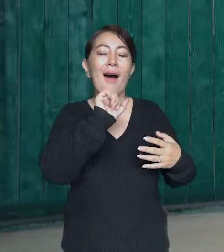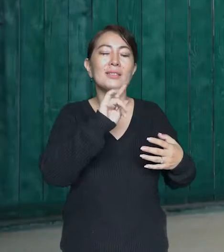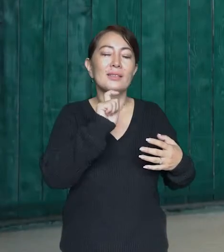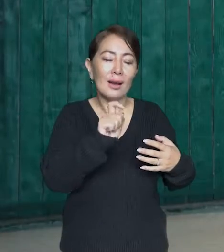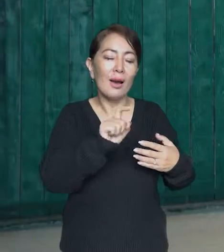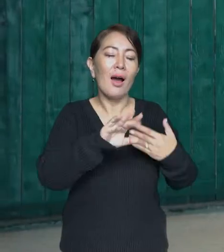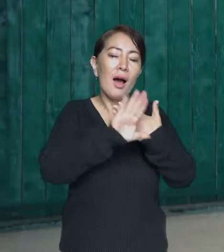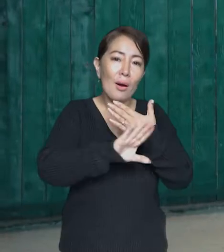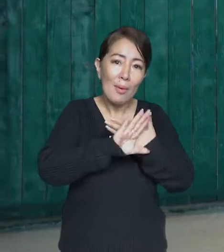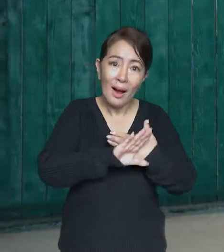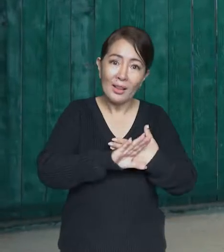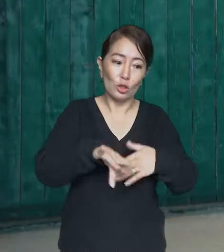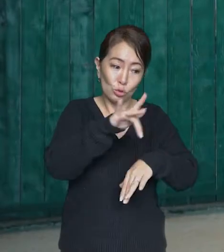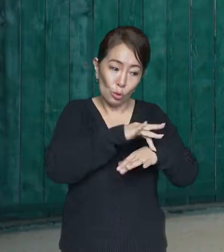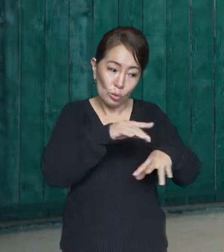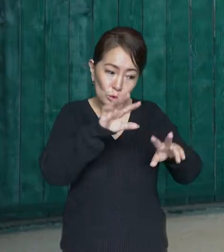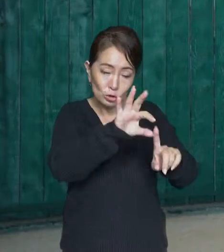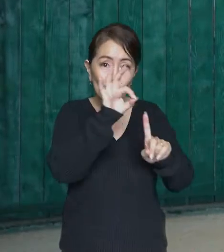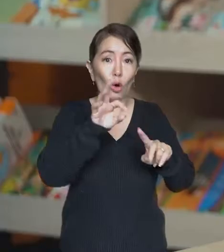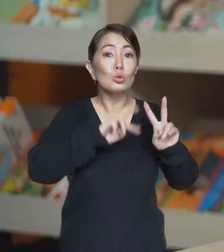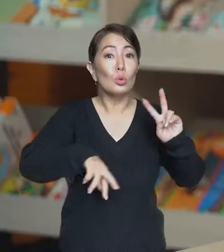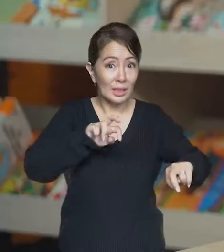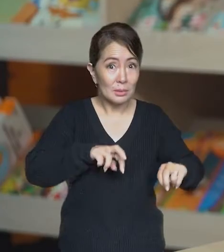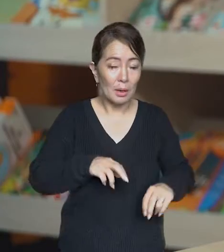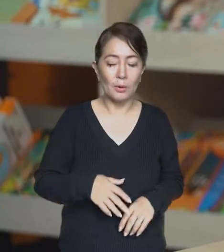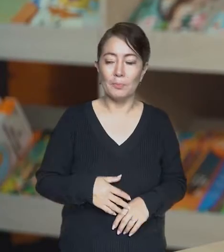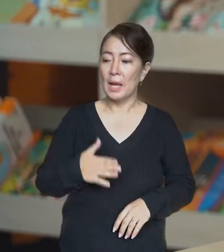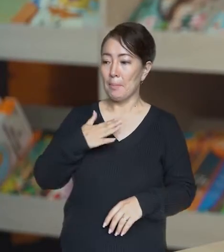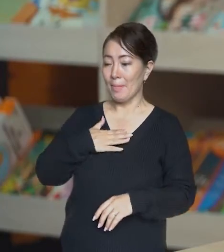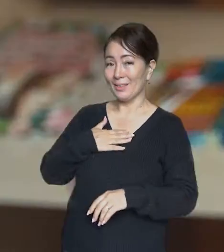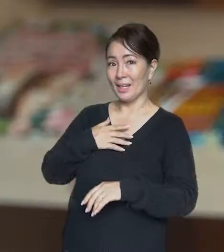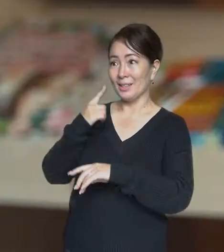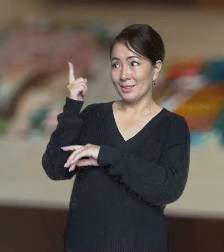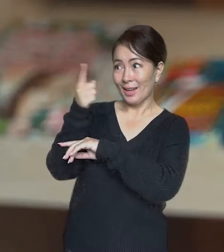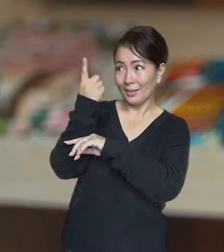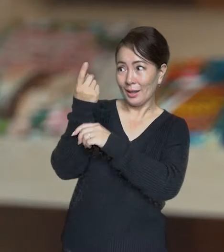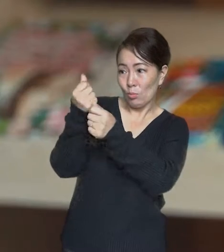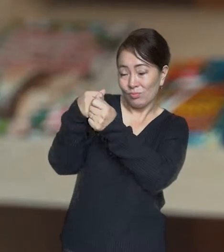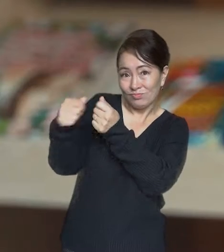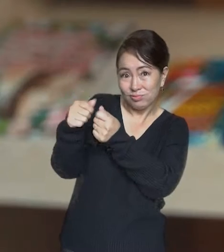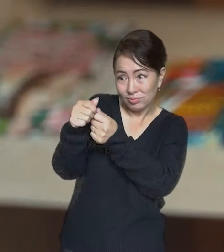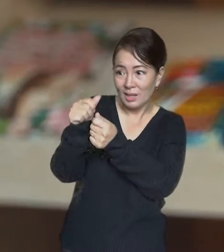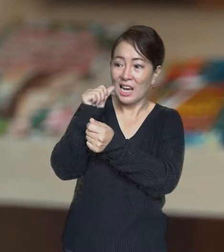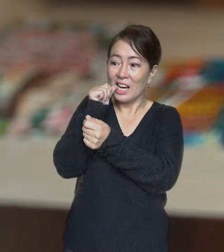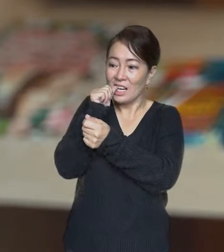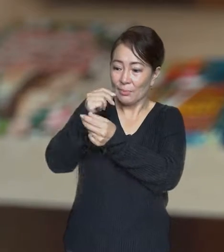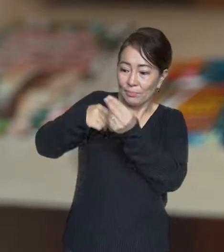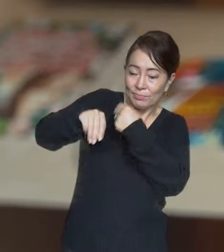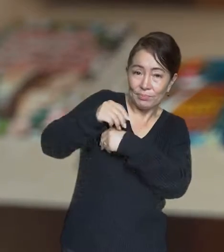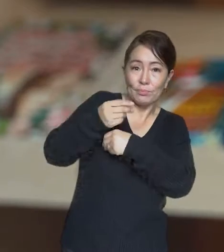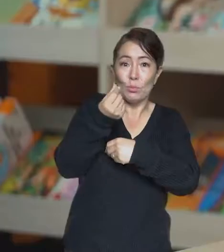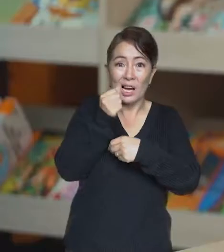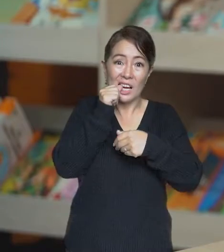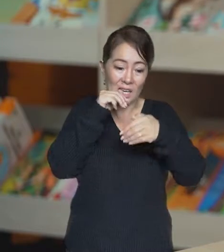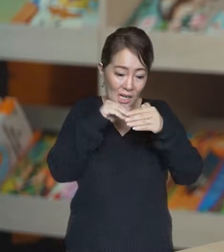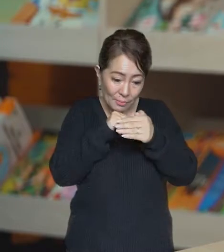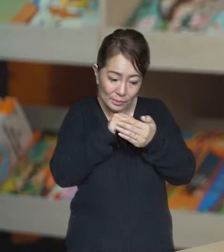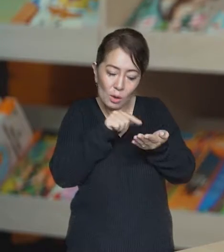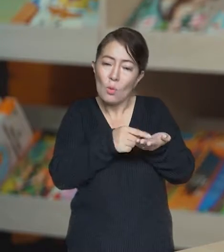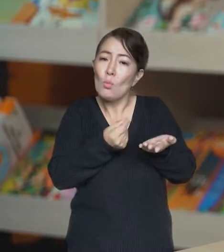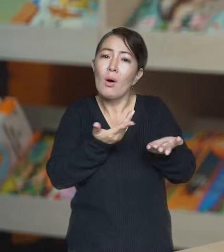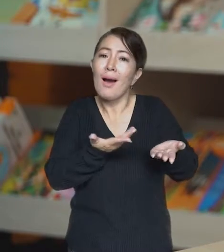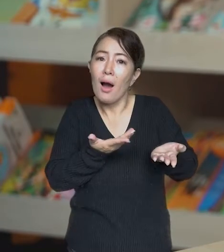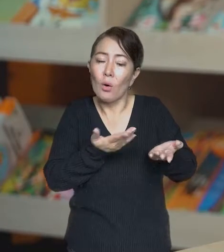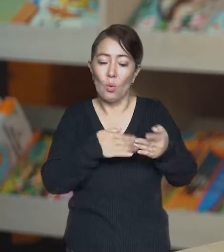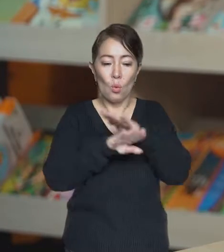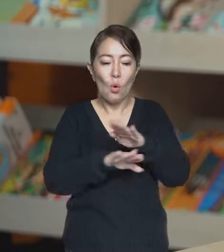болон халамжийн төвийг сонгохоор судалсан юм аа. Одоо захиргааны хэрэглээс хэмнэлсэн зардлаа бид нэр яаж хэрхэн одоо зарцуулах вэ